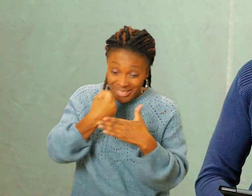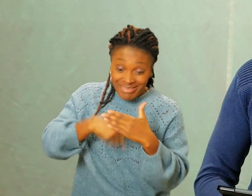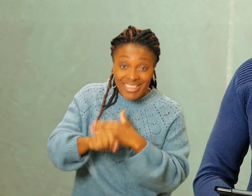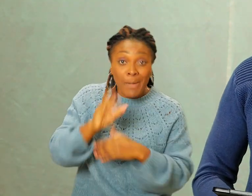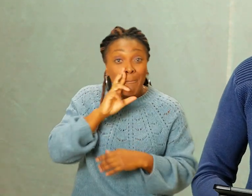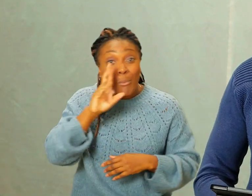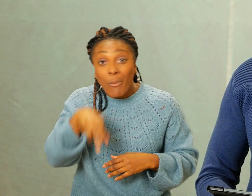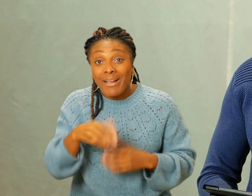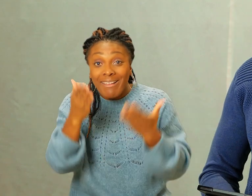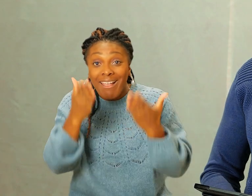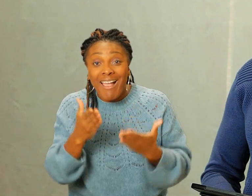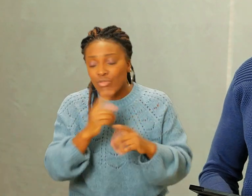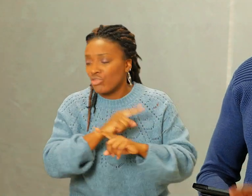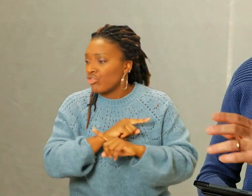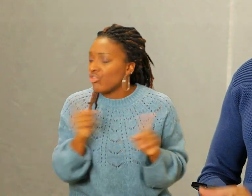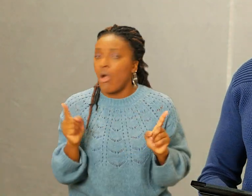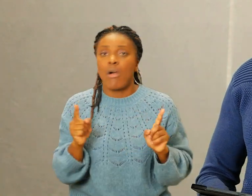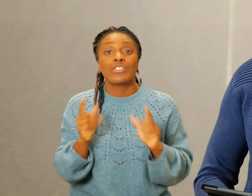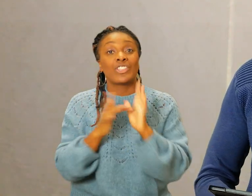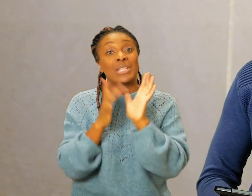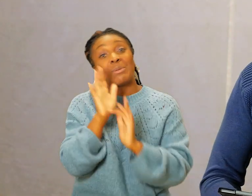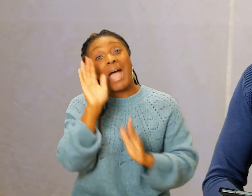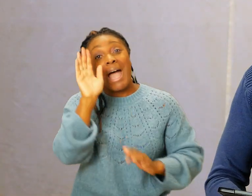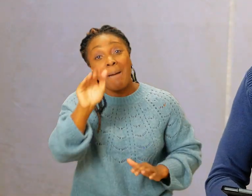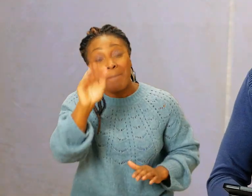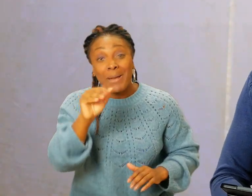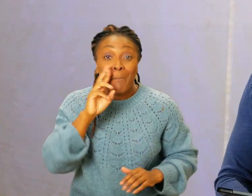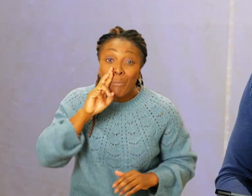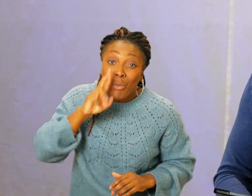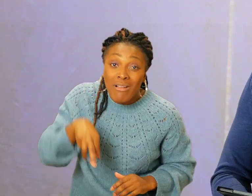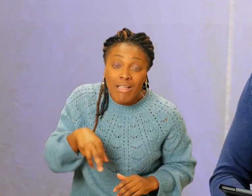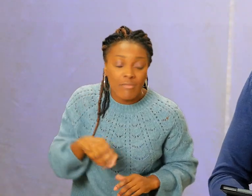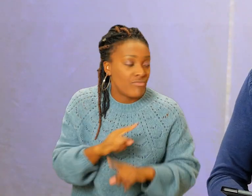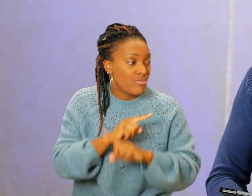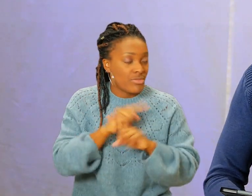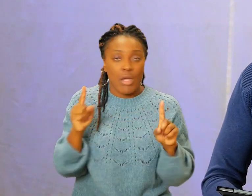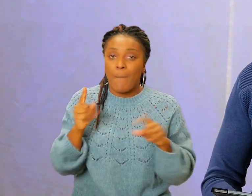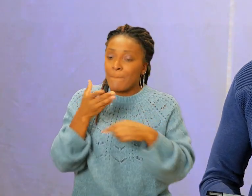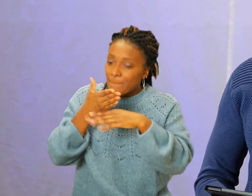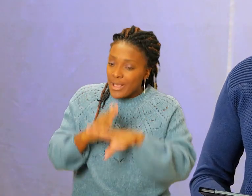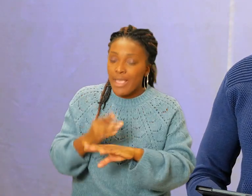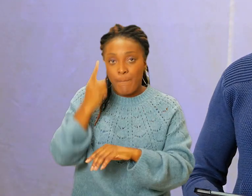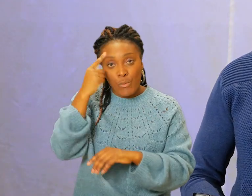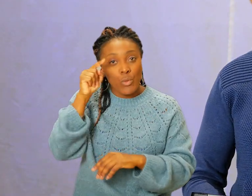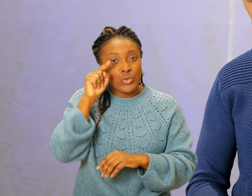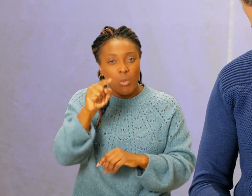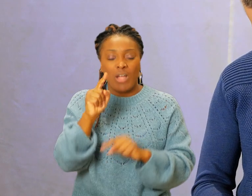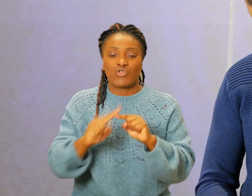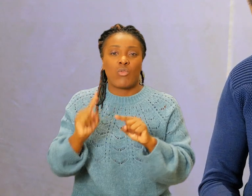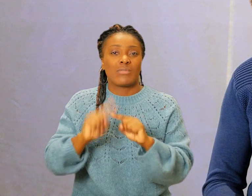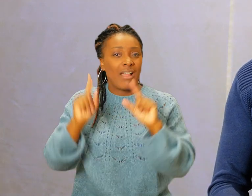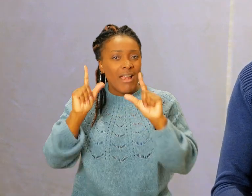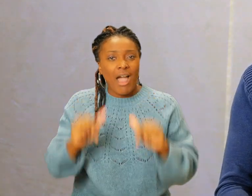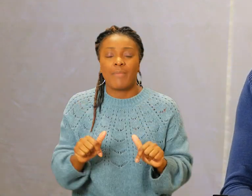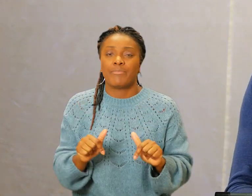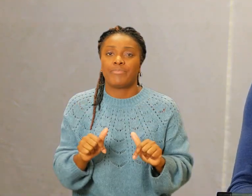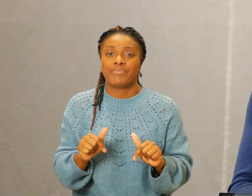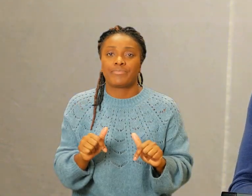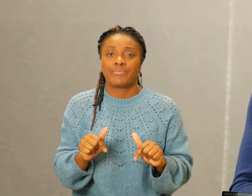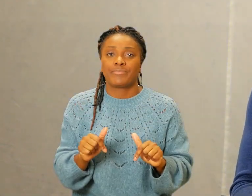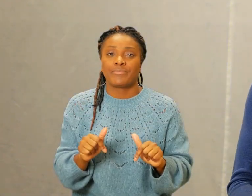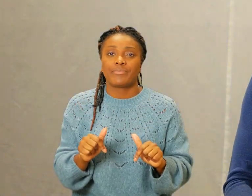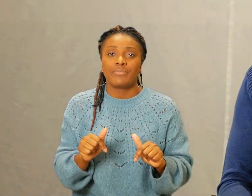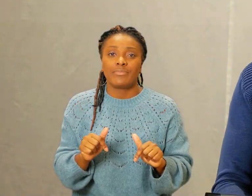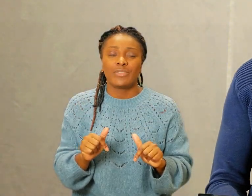rien. Jésus ne t'a pas appelé pour rien. Il a prévu quelque chose de particulier pour toi. Et j'aimerais que tu